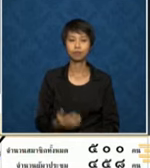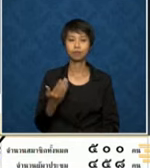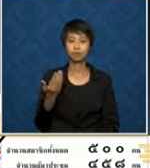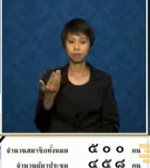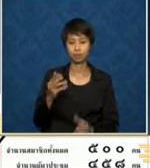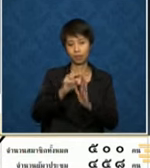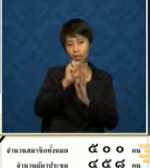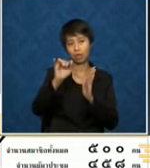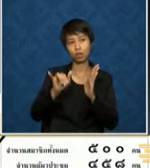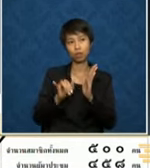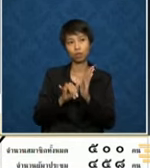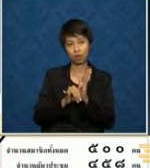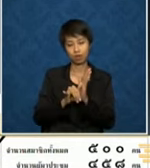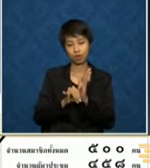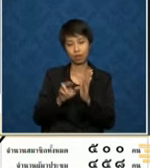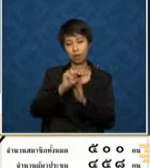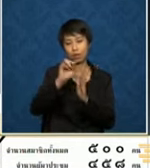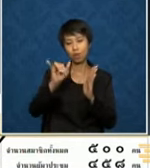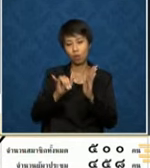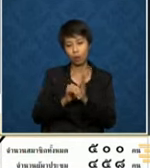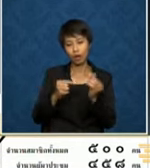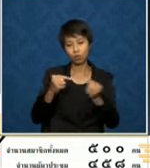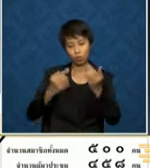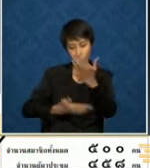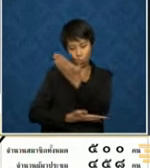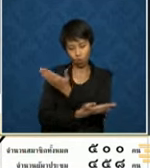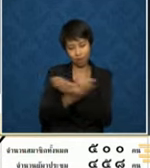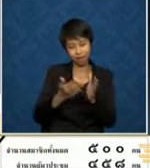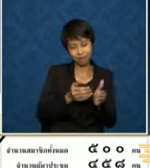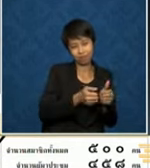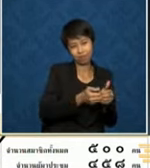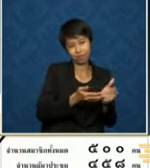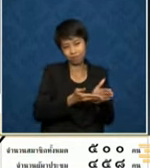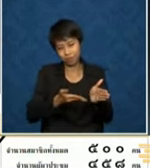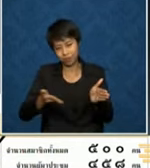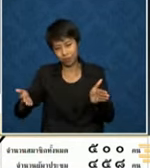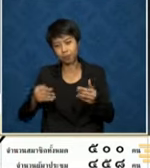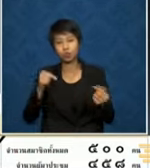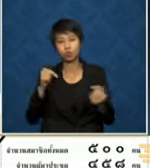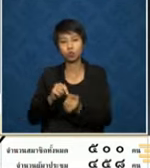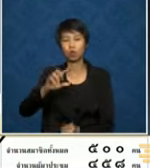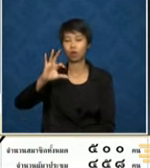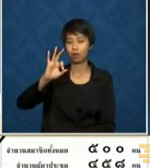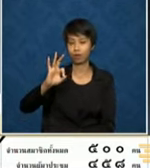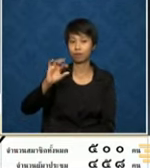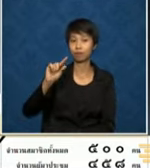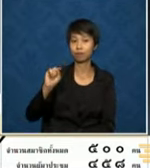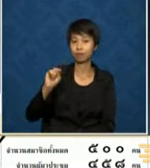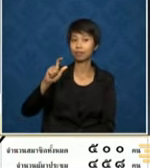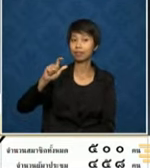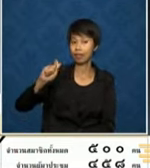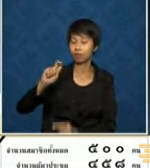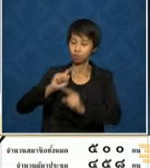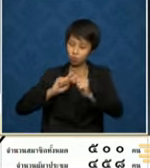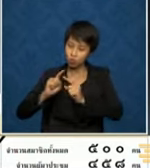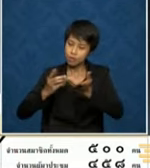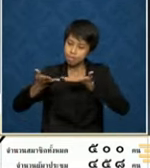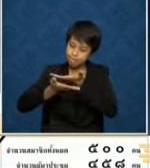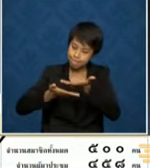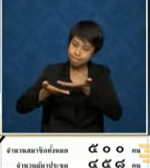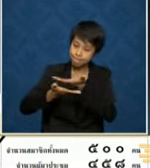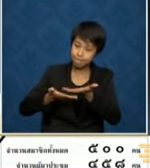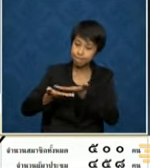ายที่ชื่อว่าขยายโอกาสนะคะก็คือเรื่องของการเร่งเจรจา FTA ค่ะซึ่งจะไม่มีปัญหาที่รัฐบาลจะเร่งเจร